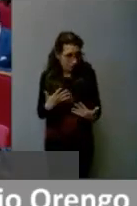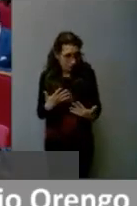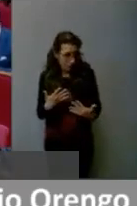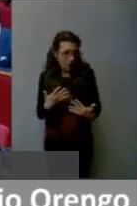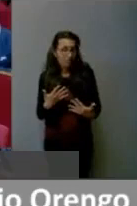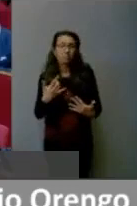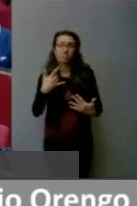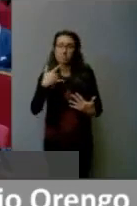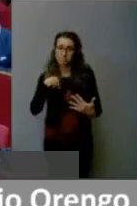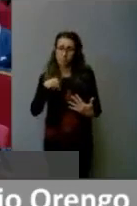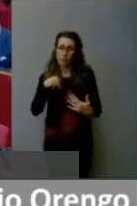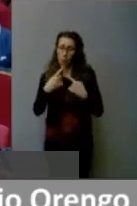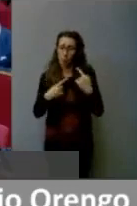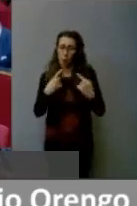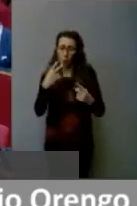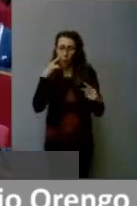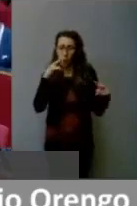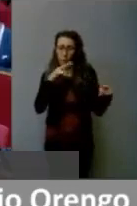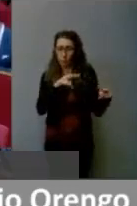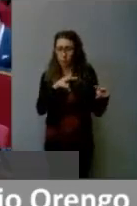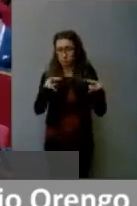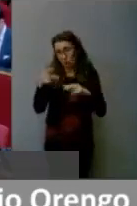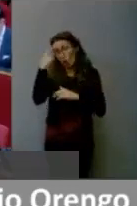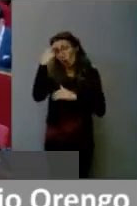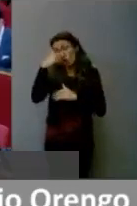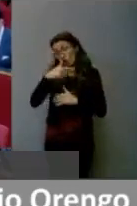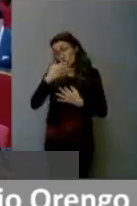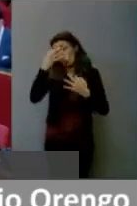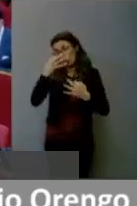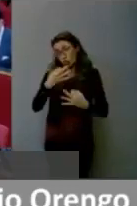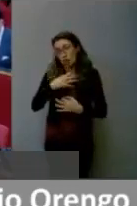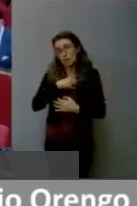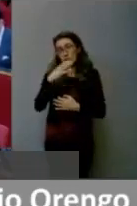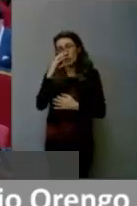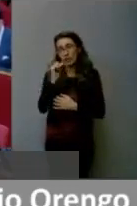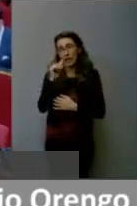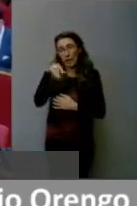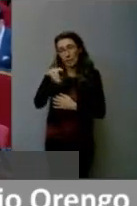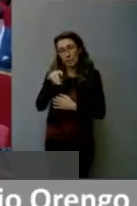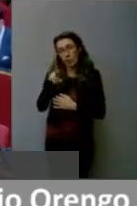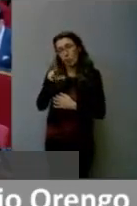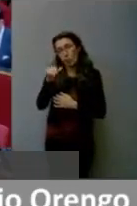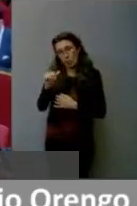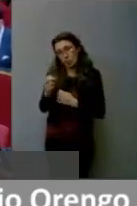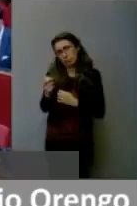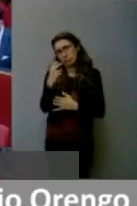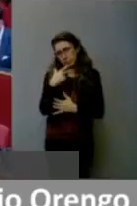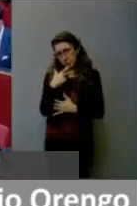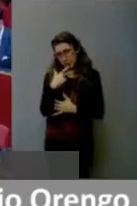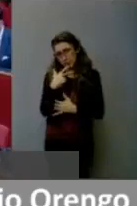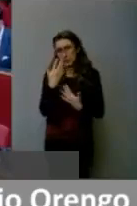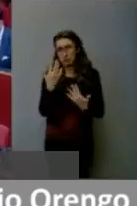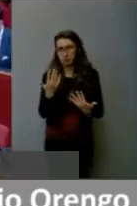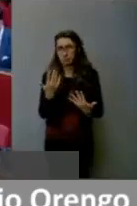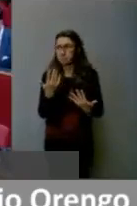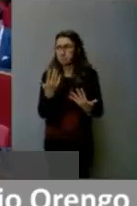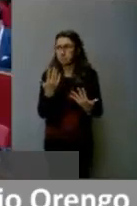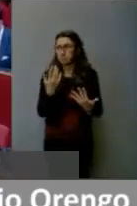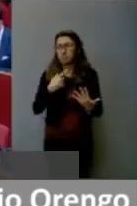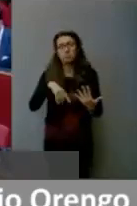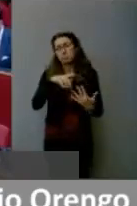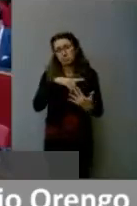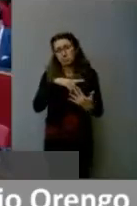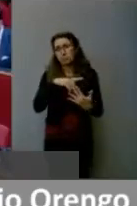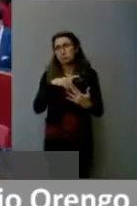chiaramente monitorata la situazione, so certamente che l'assessore Campora mi informerà ed eventualmente comunicheremo